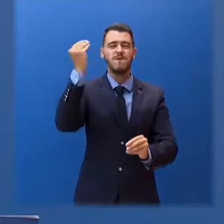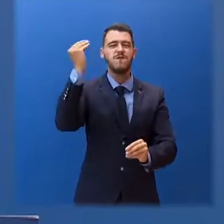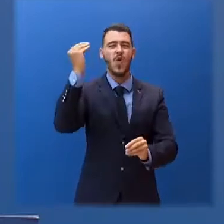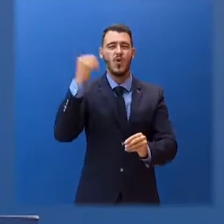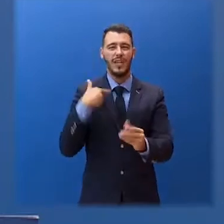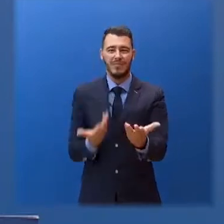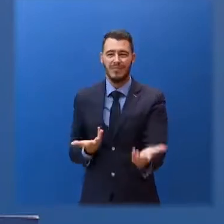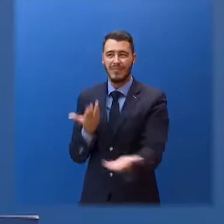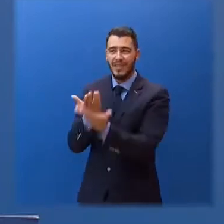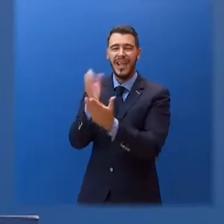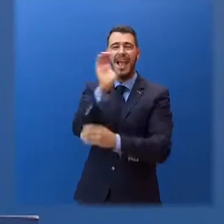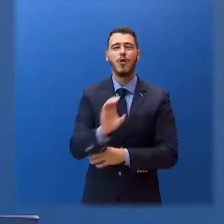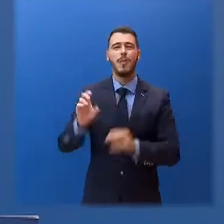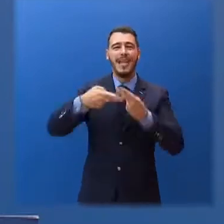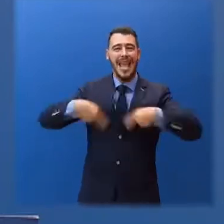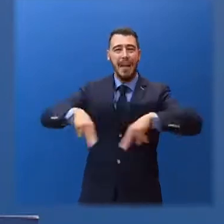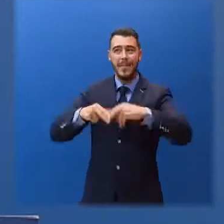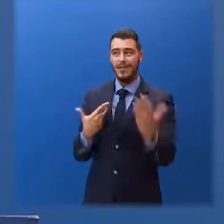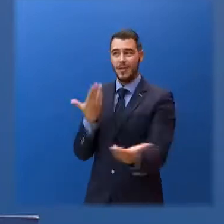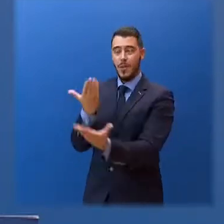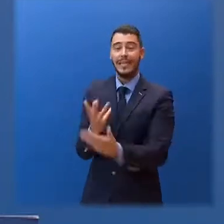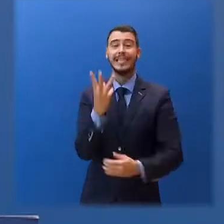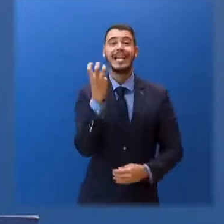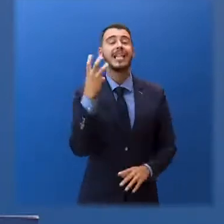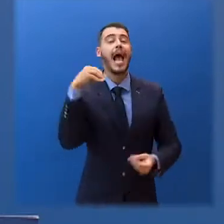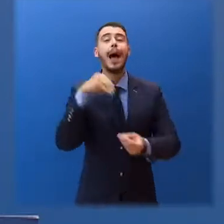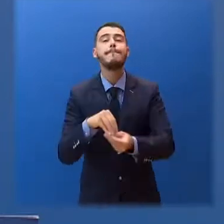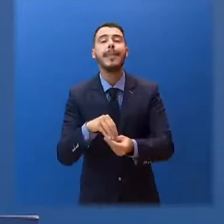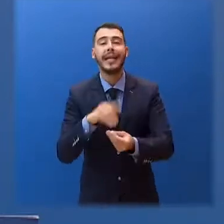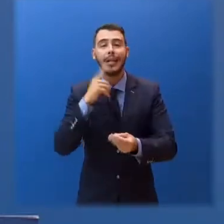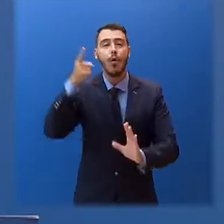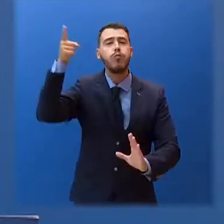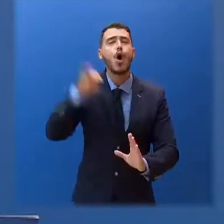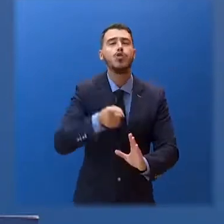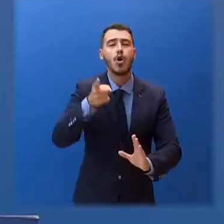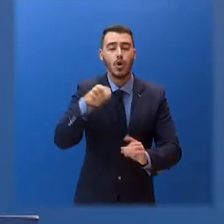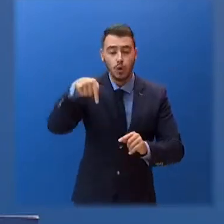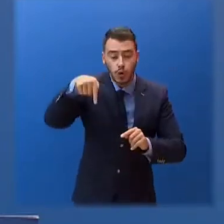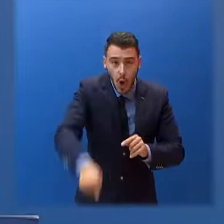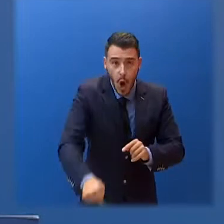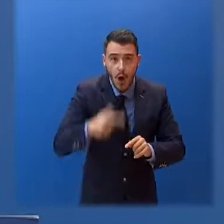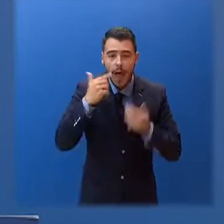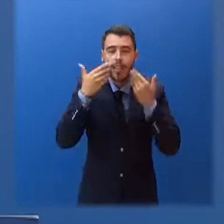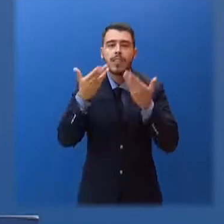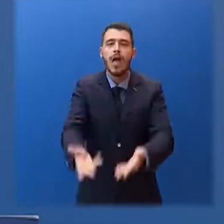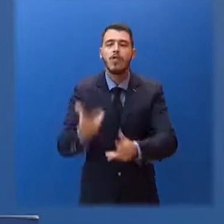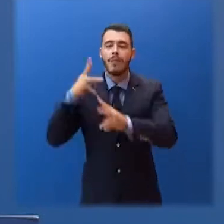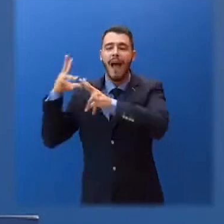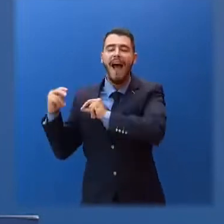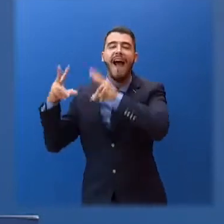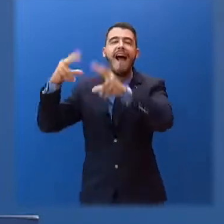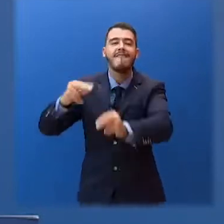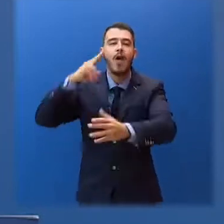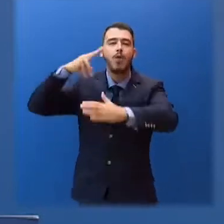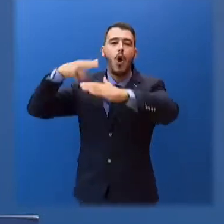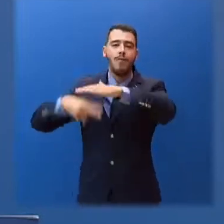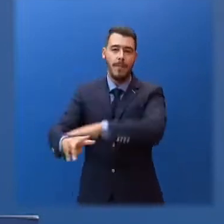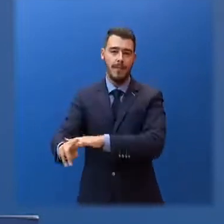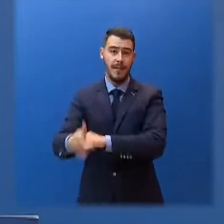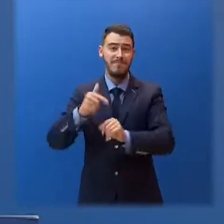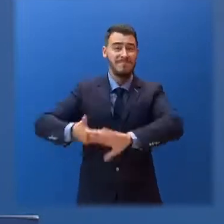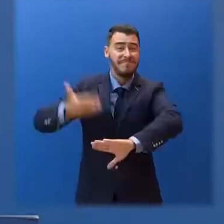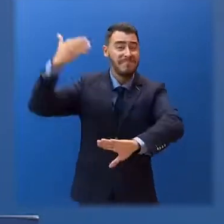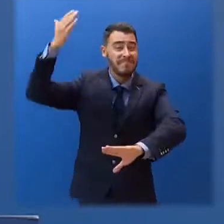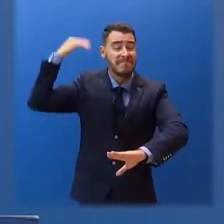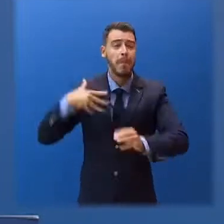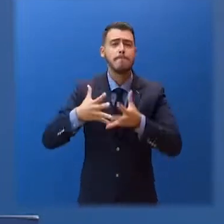30 Απριλίου. Φαίνεται ταυτόχρονα ότι δεν επιβεβαιώνονται οι προβλέψεις που γίνονταν στην αρχή της κρίσης από